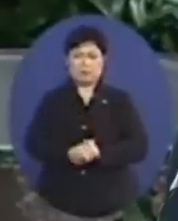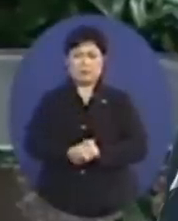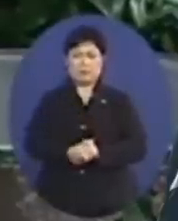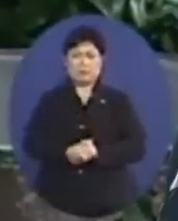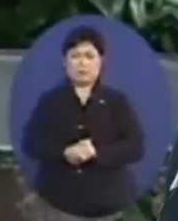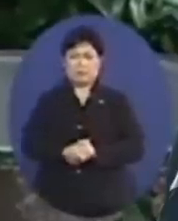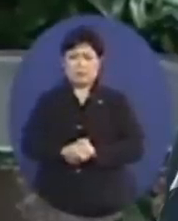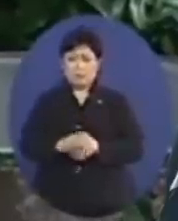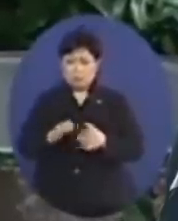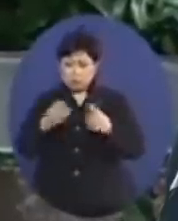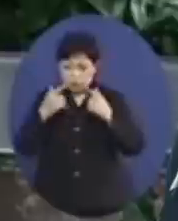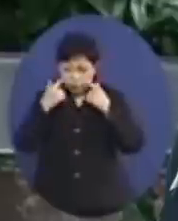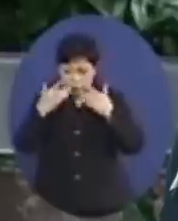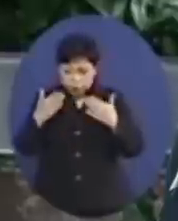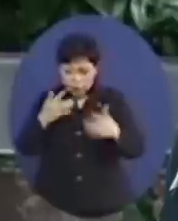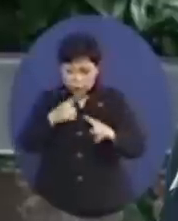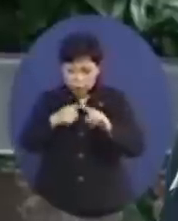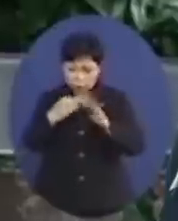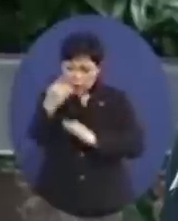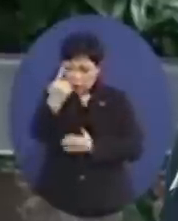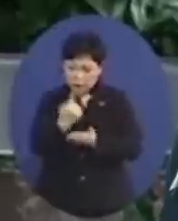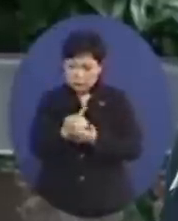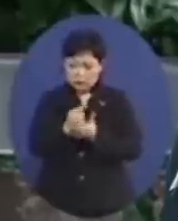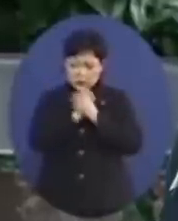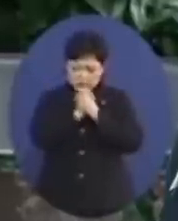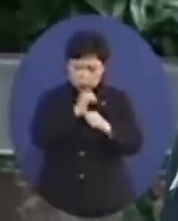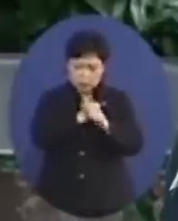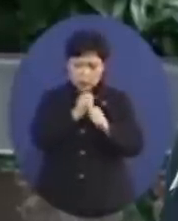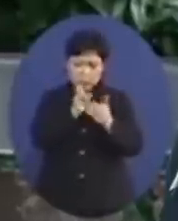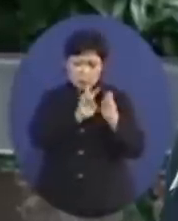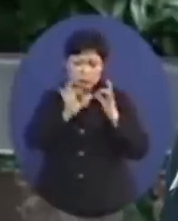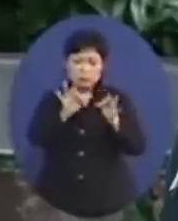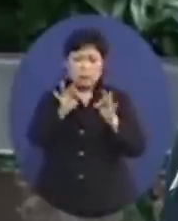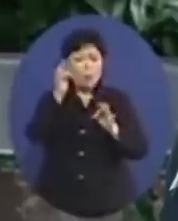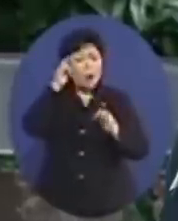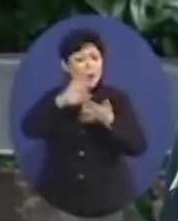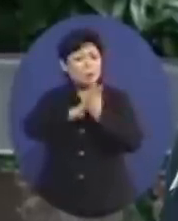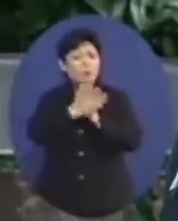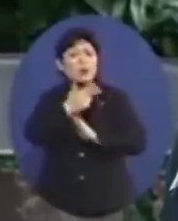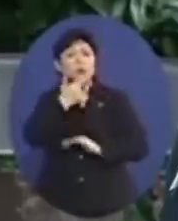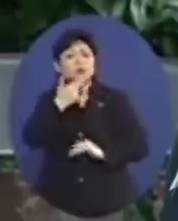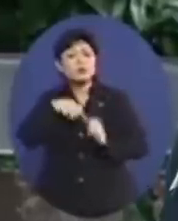이 분명히 교회에 나와서 기도도 하고 찬송도 하고 구원은 받았는데 변화가 오지 않습니다.